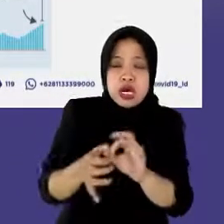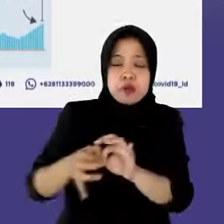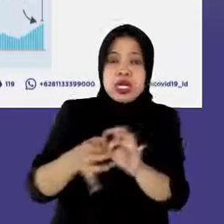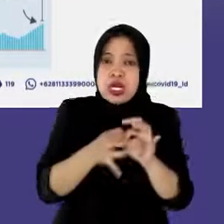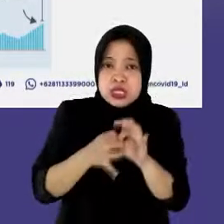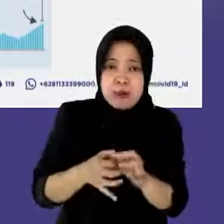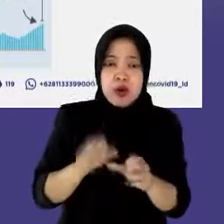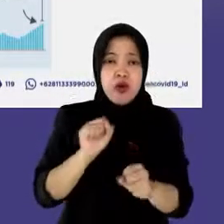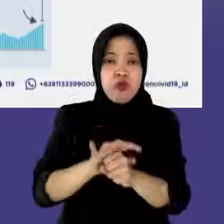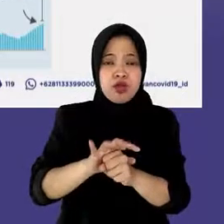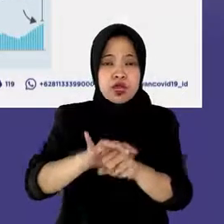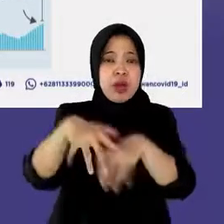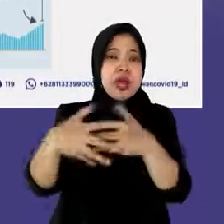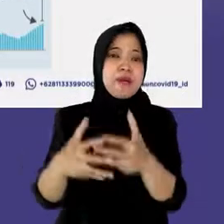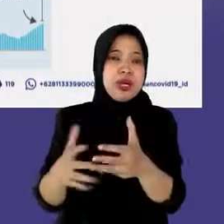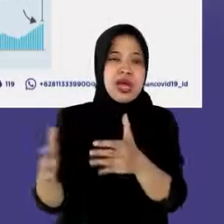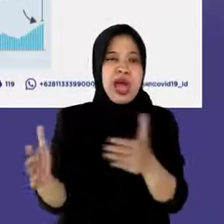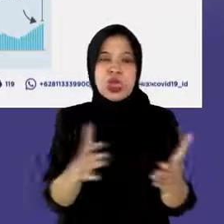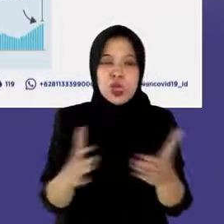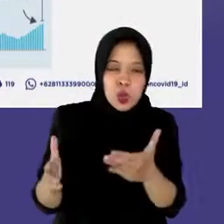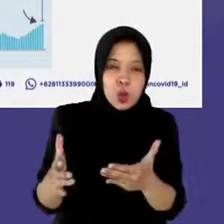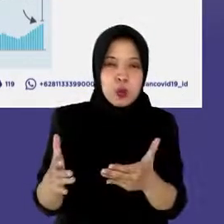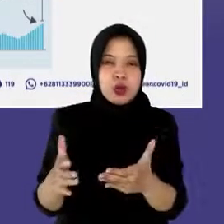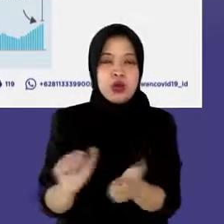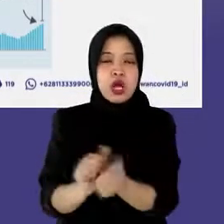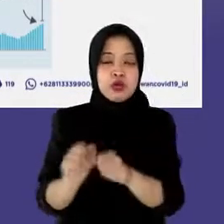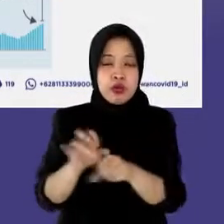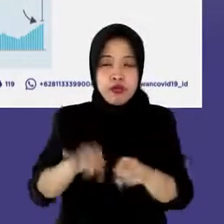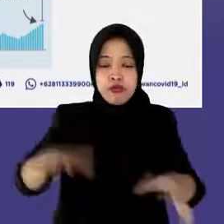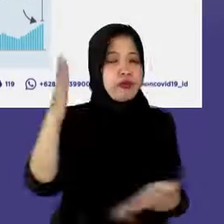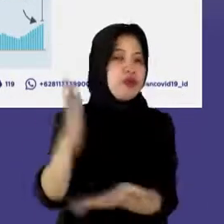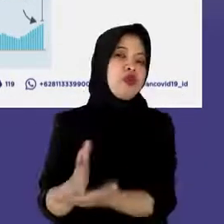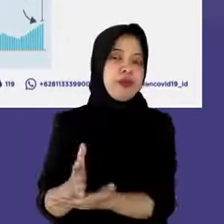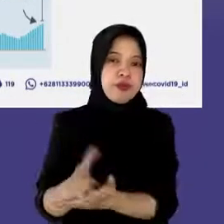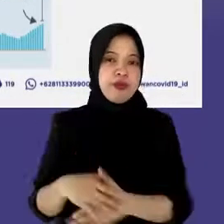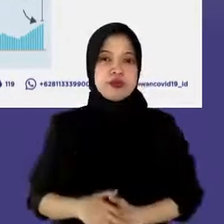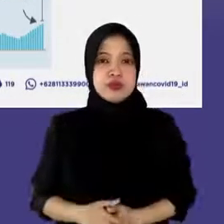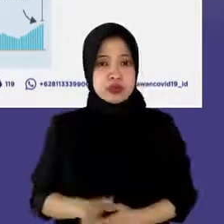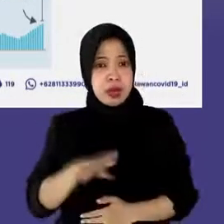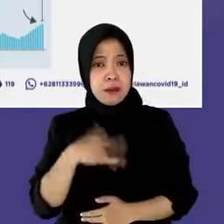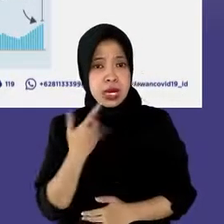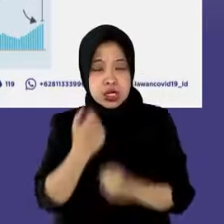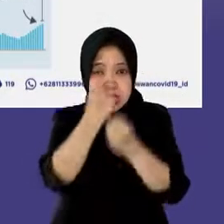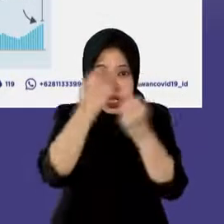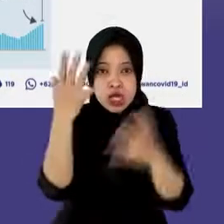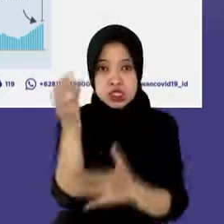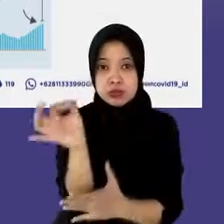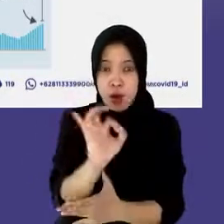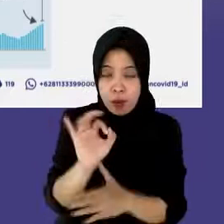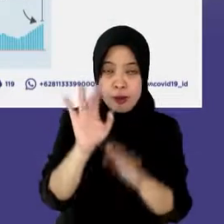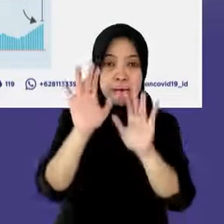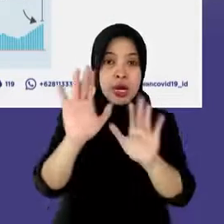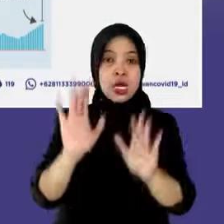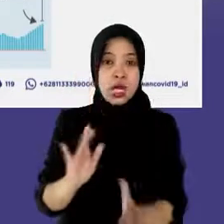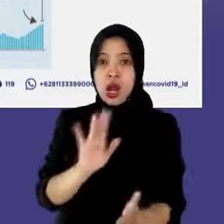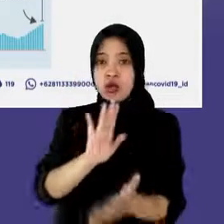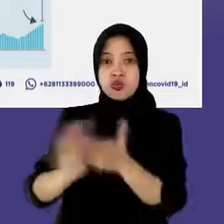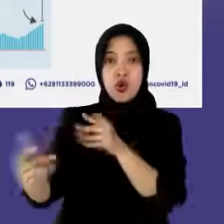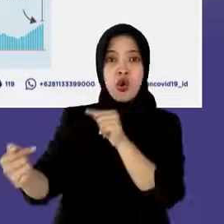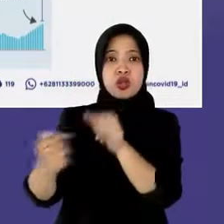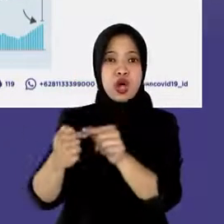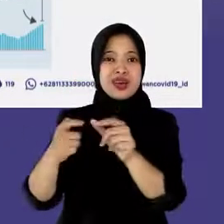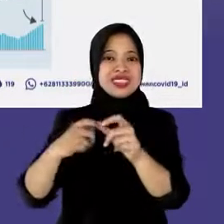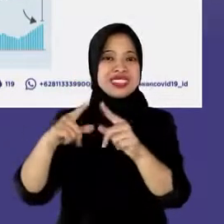mengendalikan coffee 19 di Indonesia Hai Apabila ada hal-hal yang dirasa kurang jelas rekan-rekan media juga dapat langsung